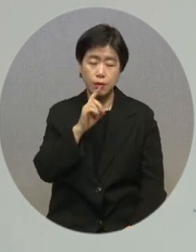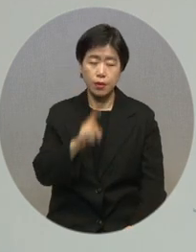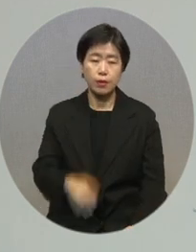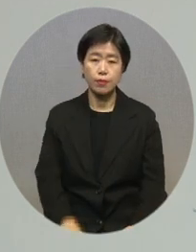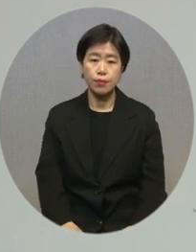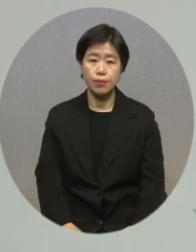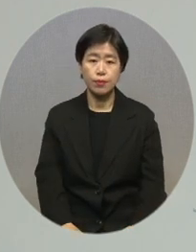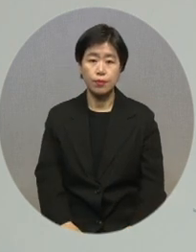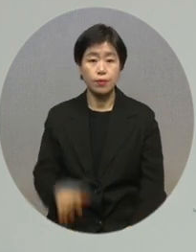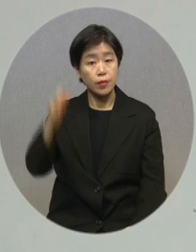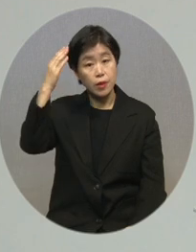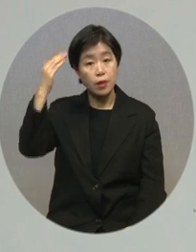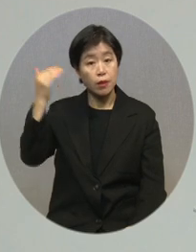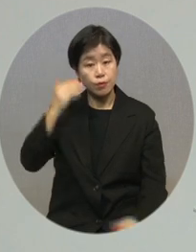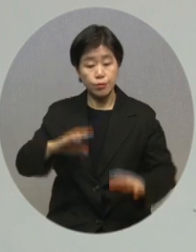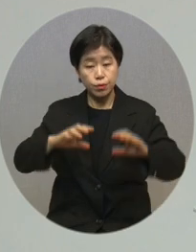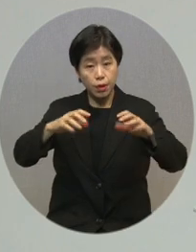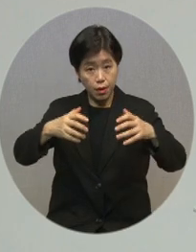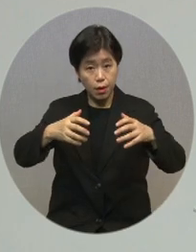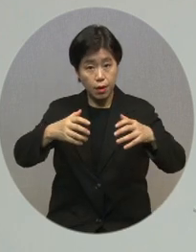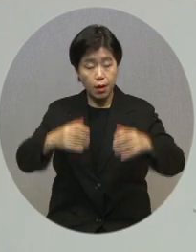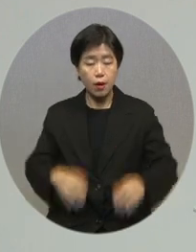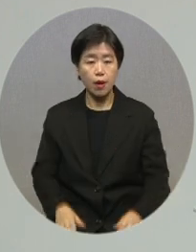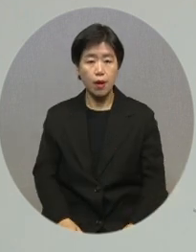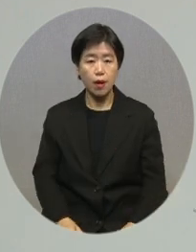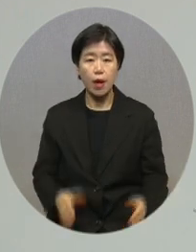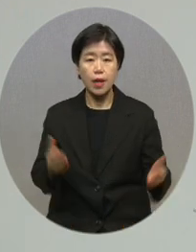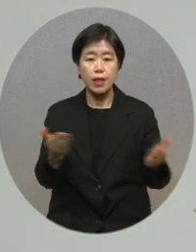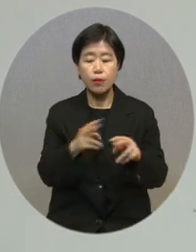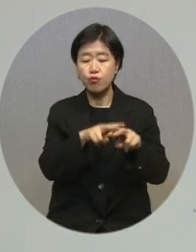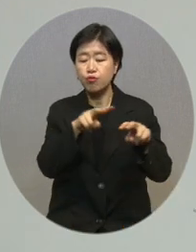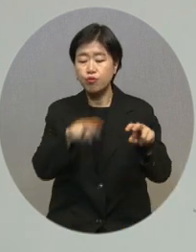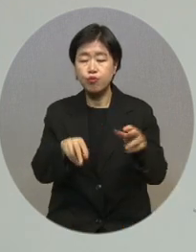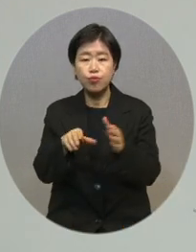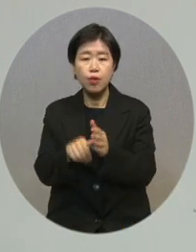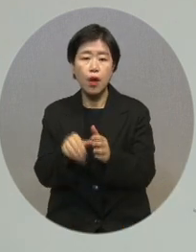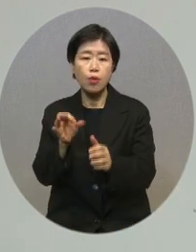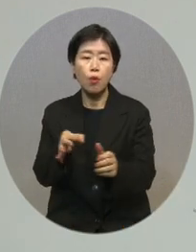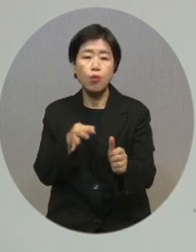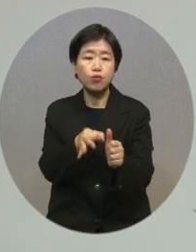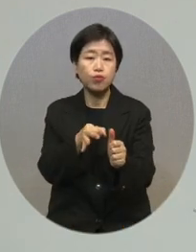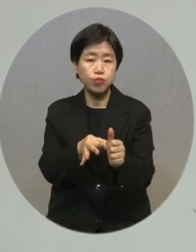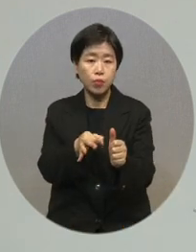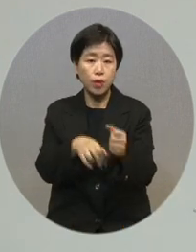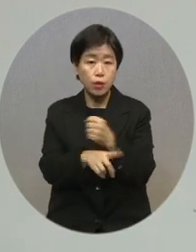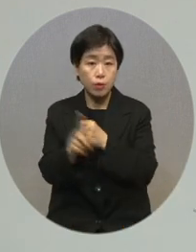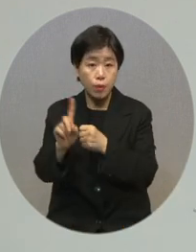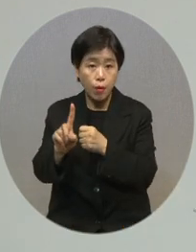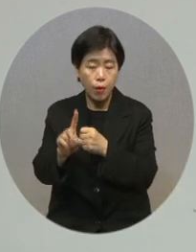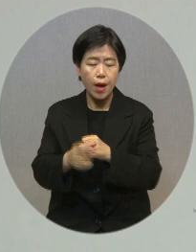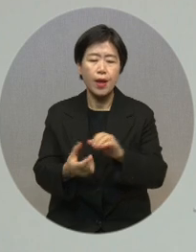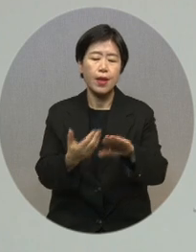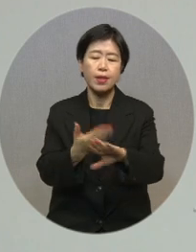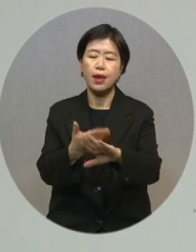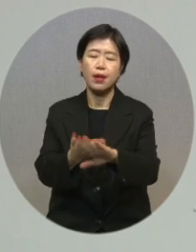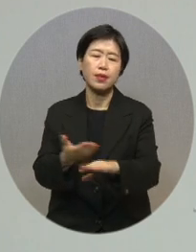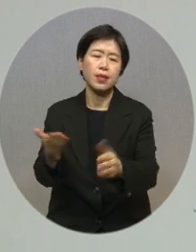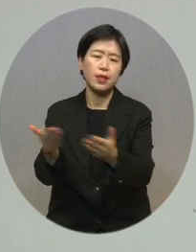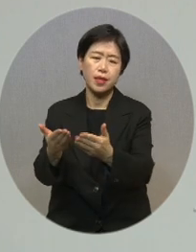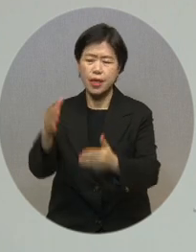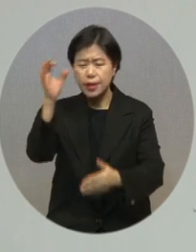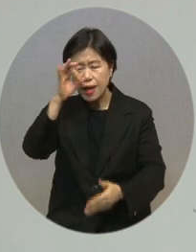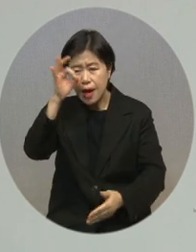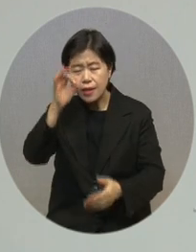그 빨리 그 재취업을 하는 것을 지원하는 제도로 되어 있습니다. 네. 그래서 실업급여가 아니고요. 공식